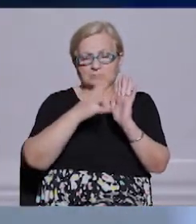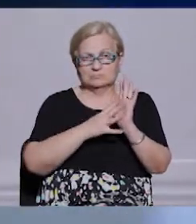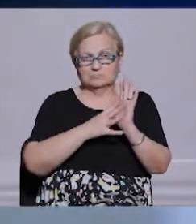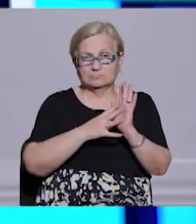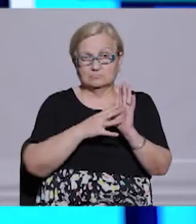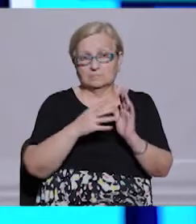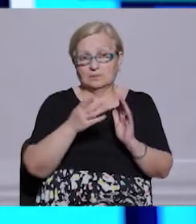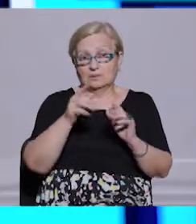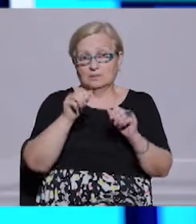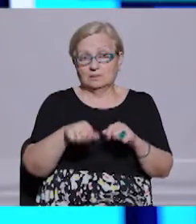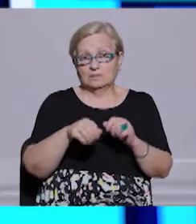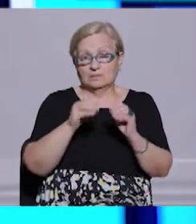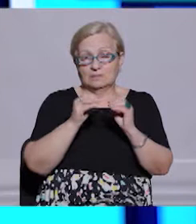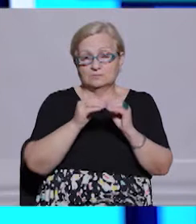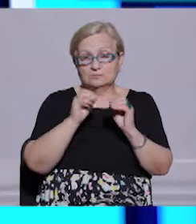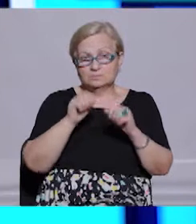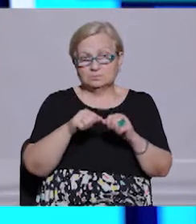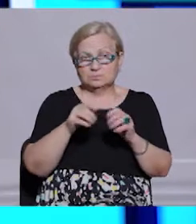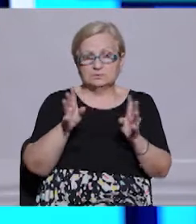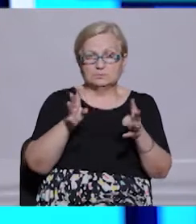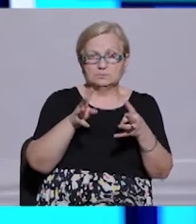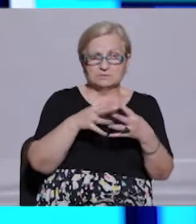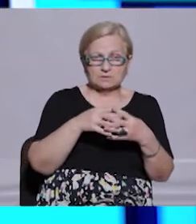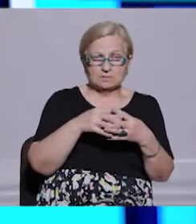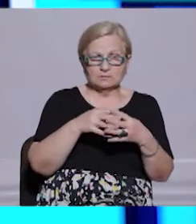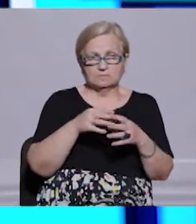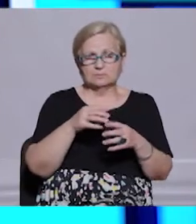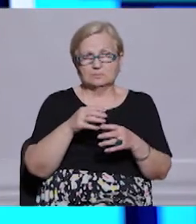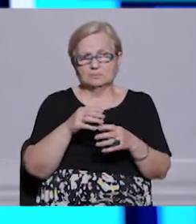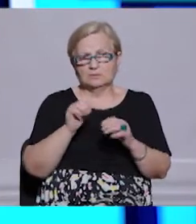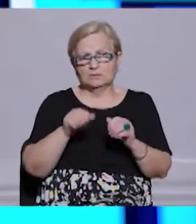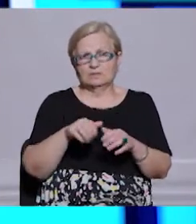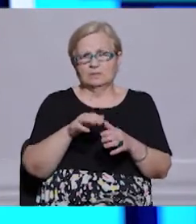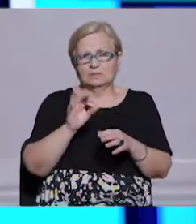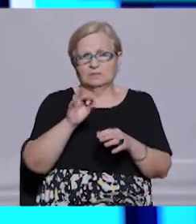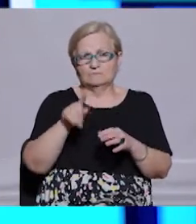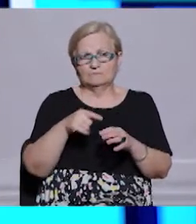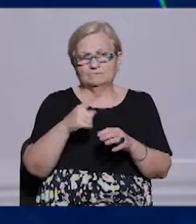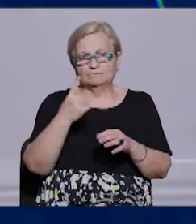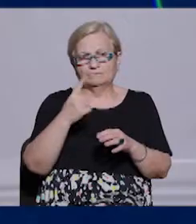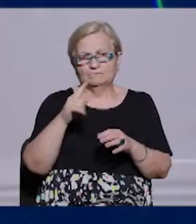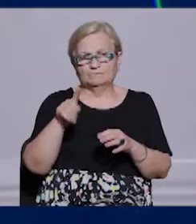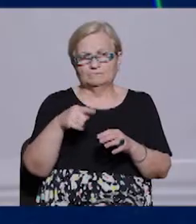99-ედი. შეიძლება 10 წილადი იყოს შერეულ წმინდა პერიოდული არის და არის ესეთი